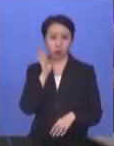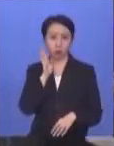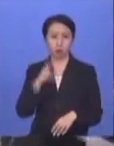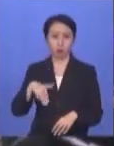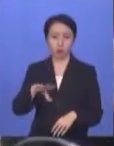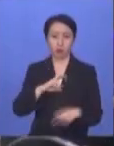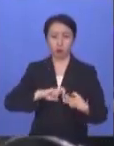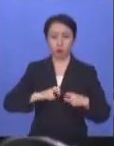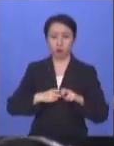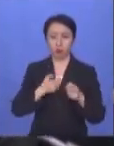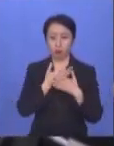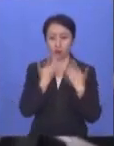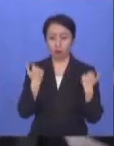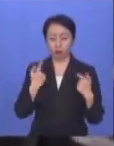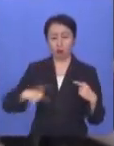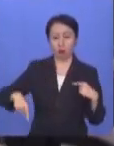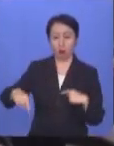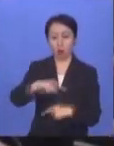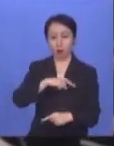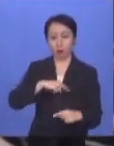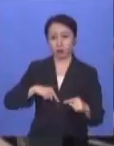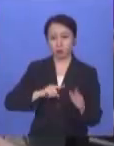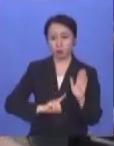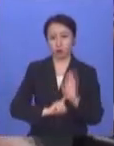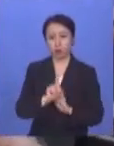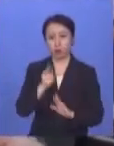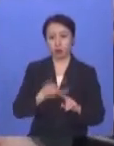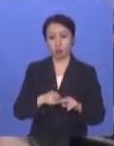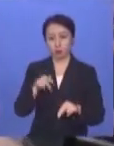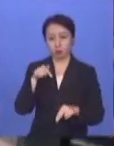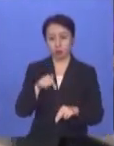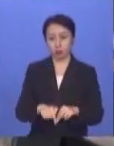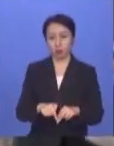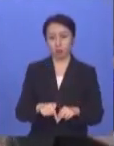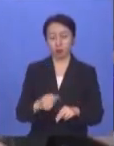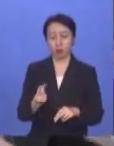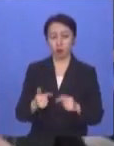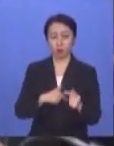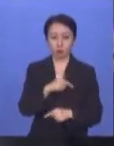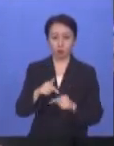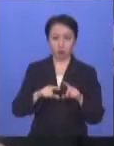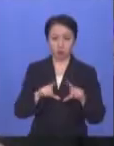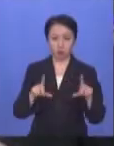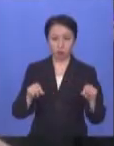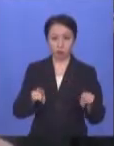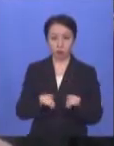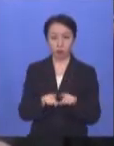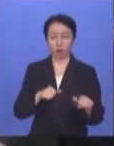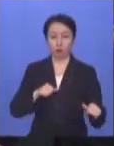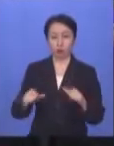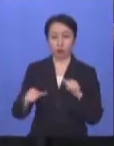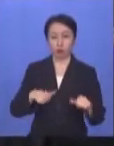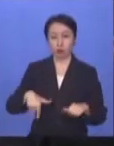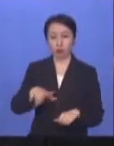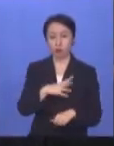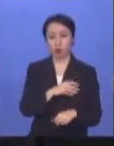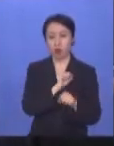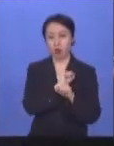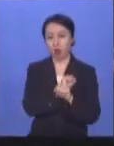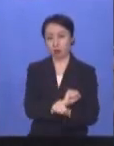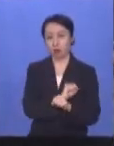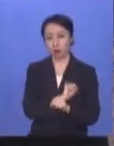Вода переподключена, проблем нету. Подъездной путь с этой стороны начал, потому что здесь объекты бизнеса. Объекты бизнеса он подключает, вот это все